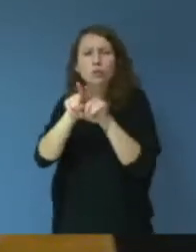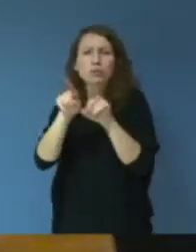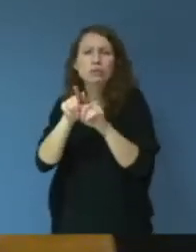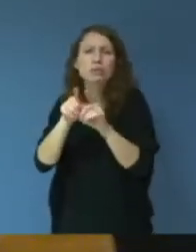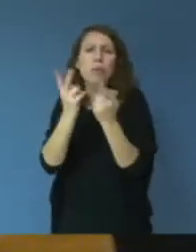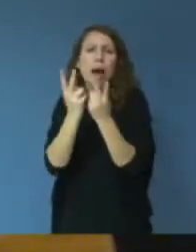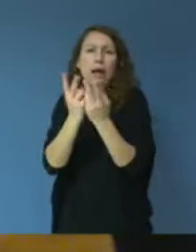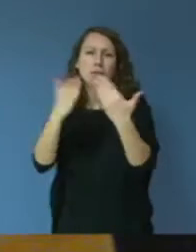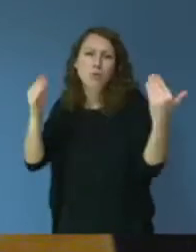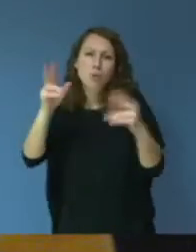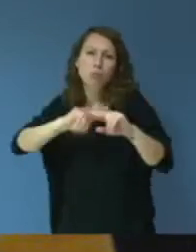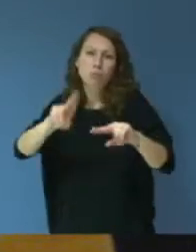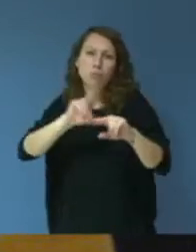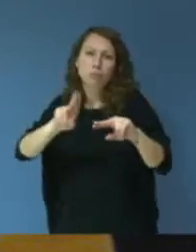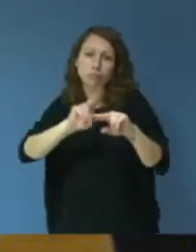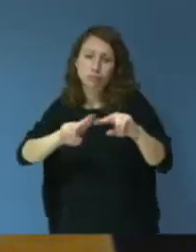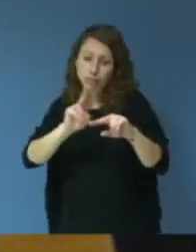sur